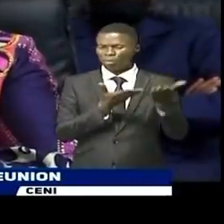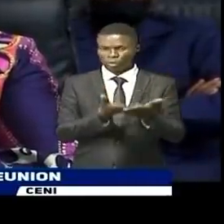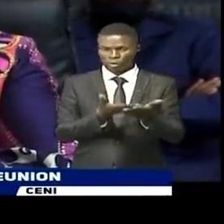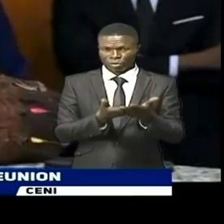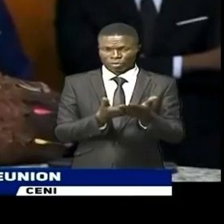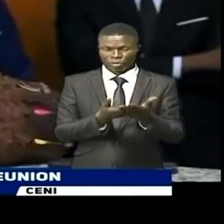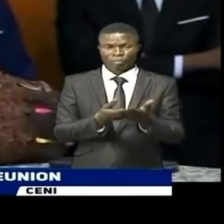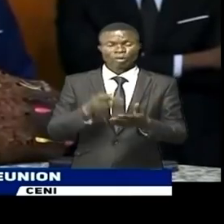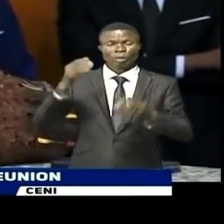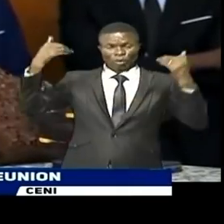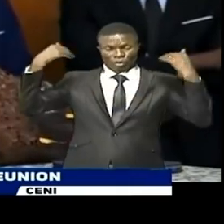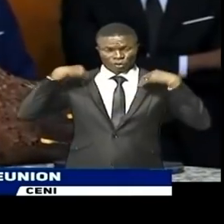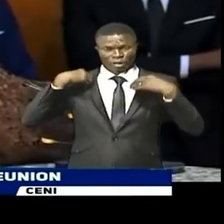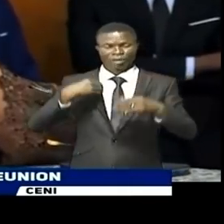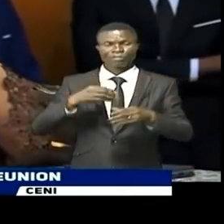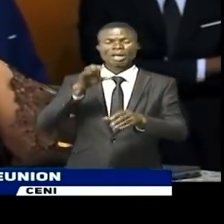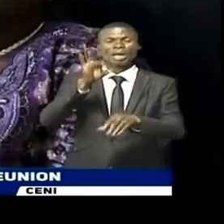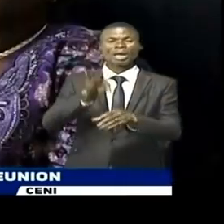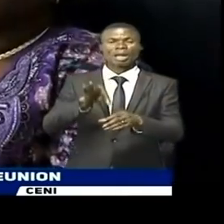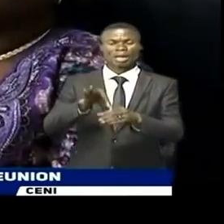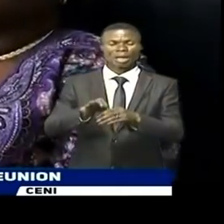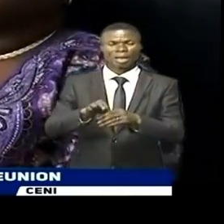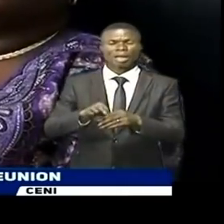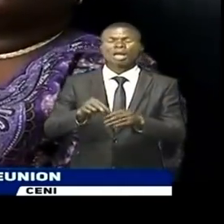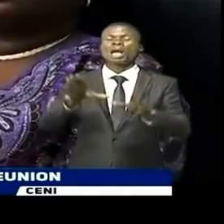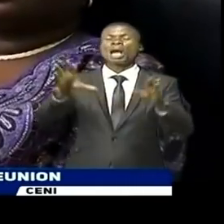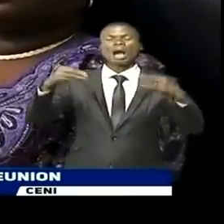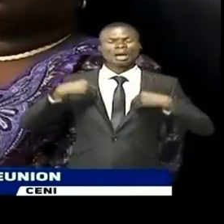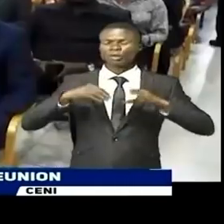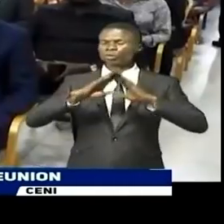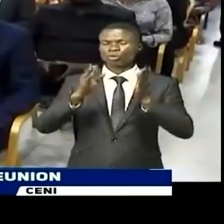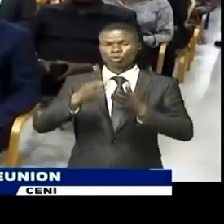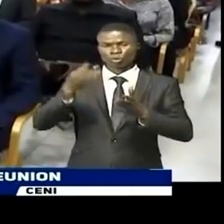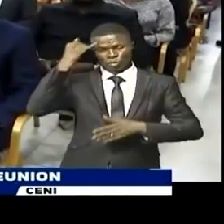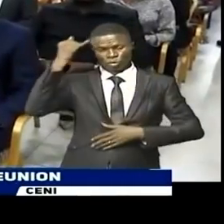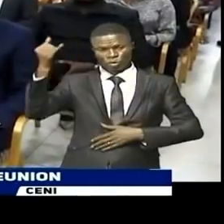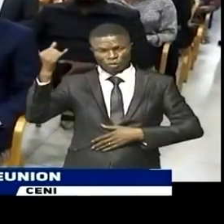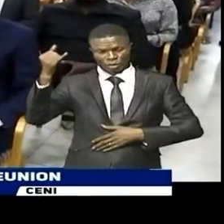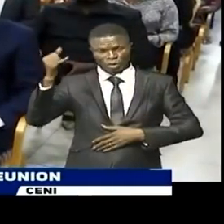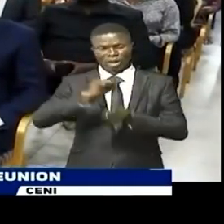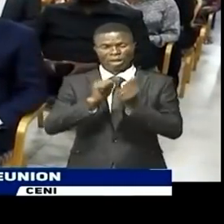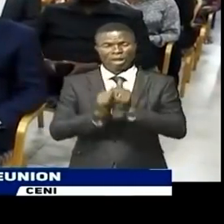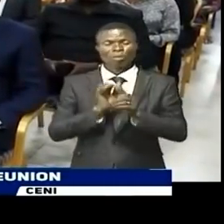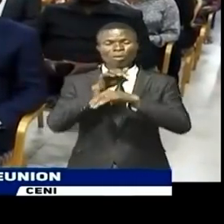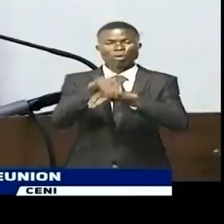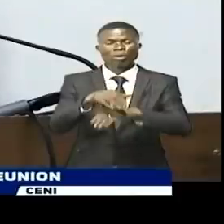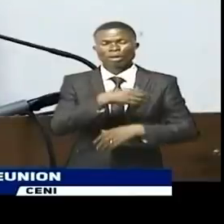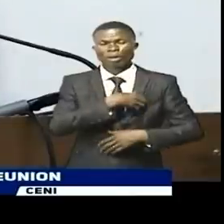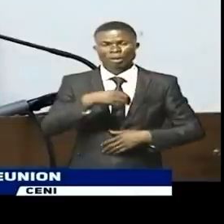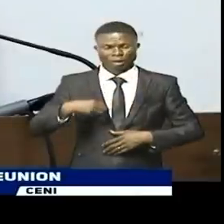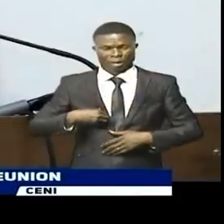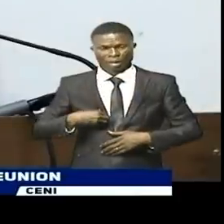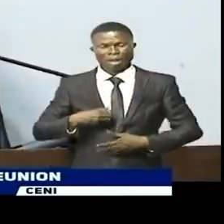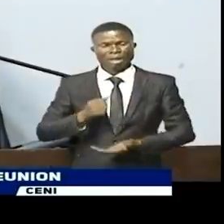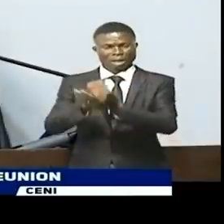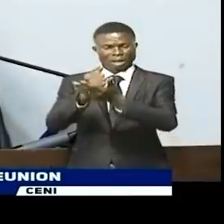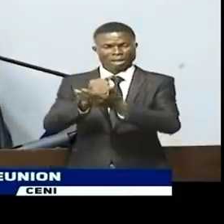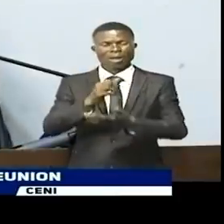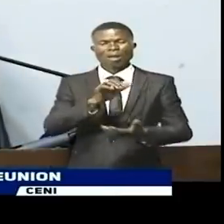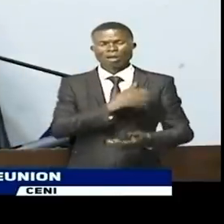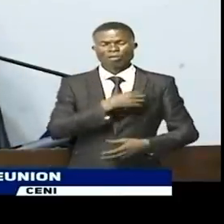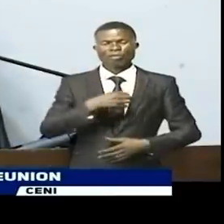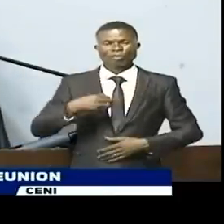délicat du mat azadi la saignée reste ouverte à toutes les idées dans le cadre de la participation en vue de permettre à la femme